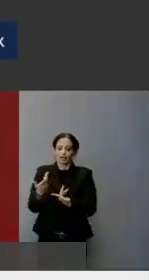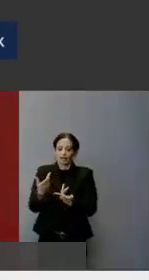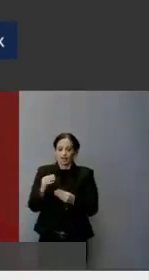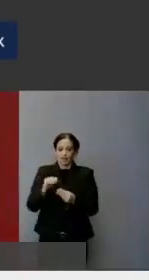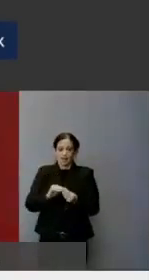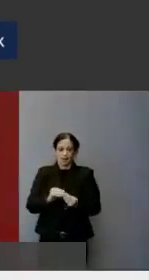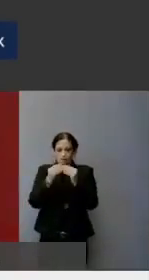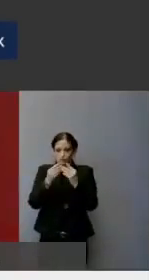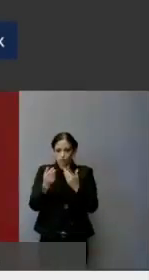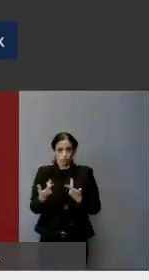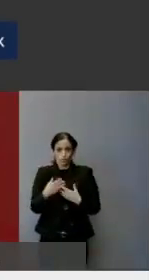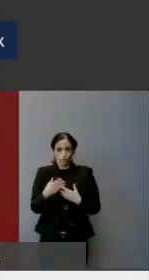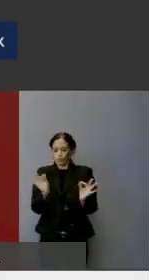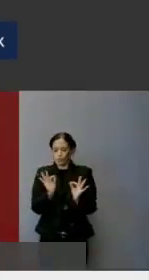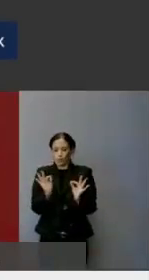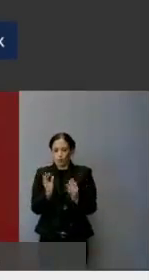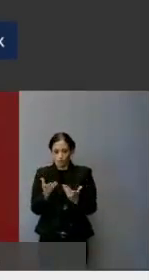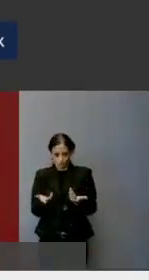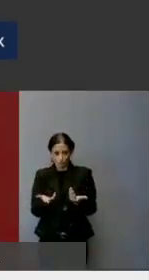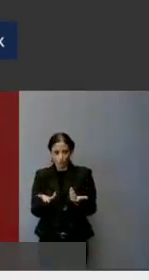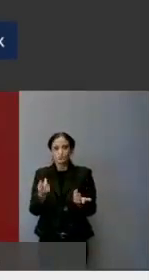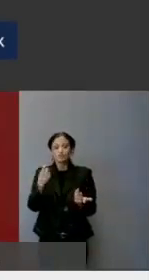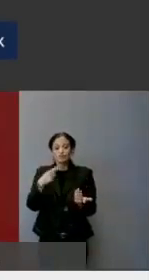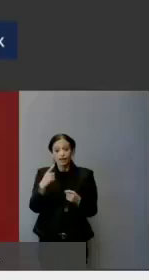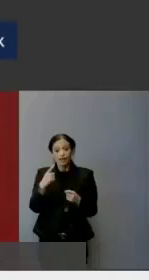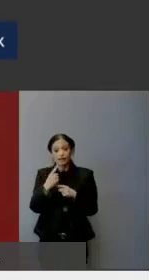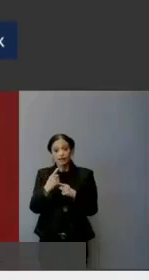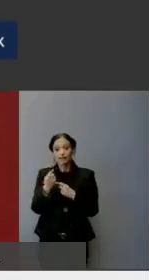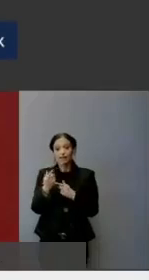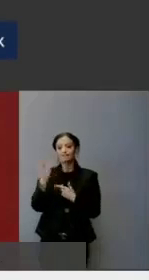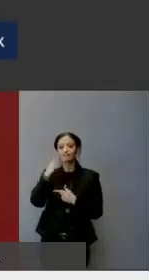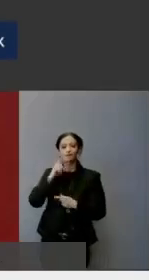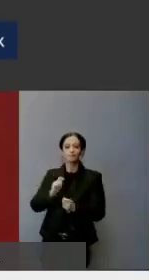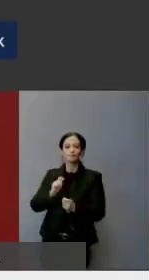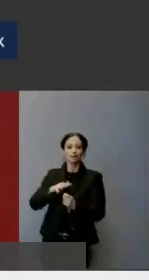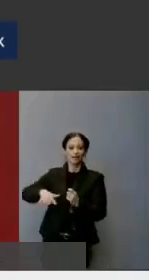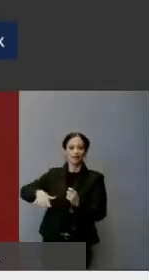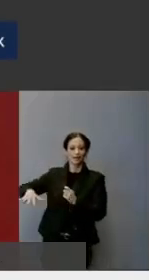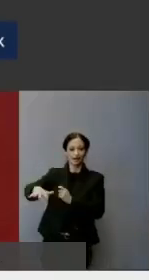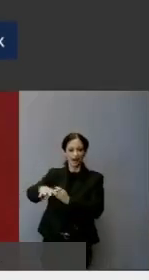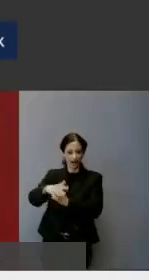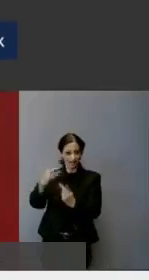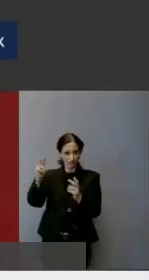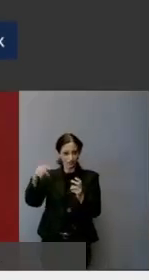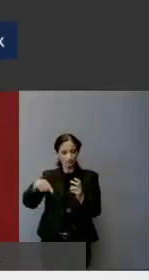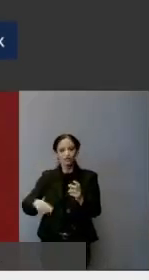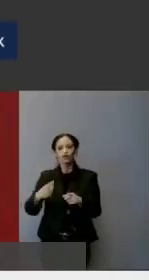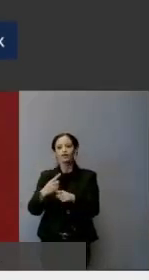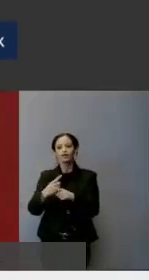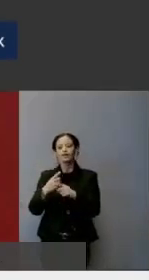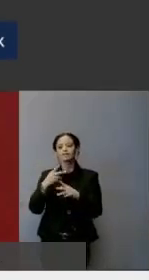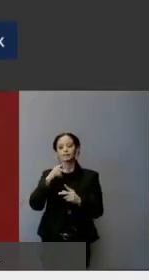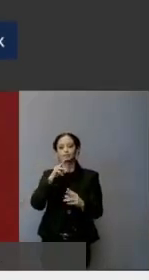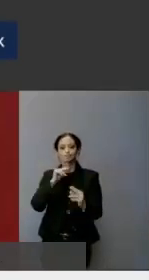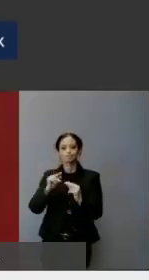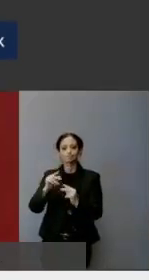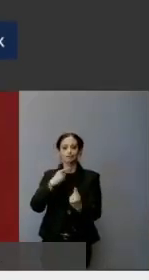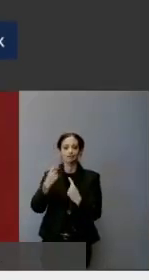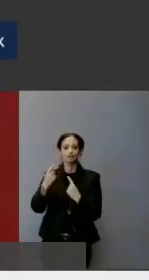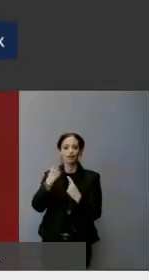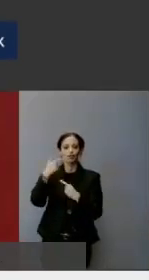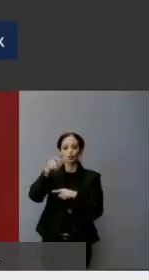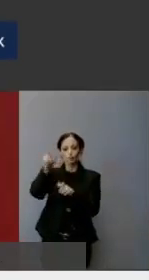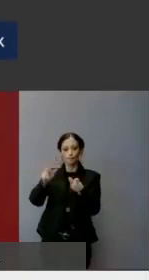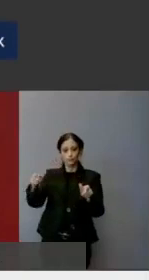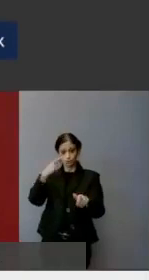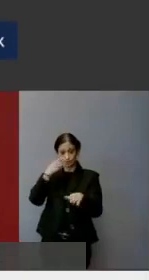si rivolge al mercato secondo le norme del codice aprendo una procedura di dialogo con gli operatori specializzati